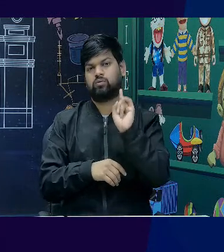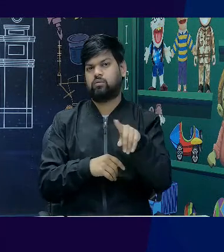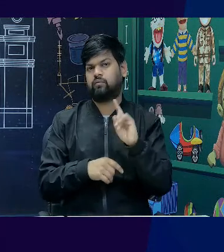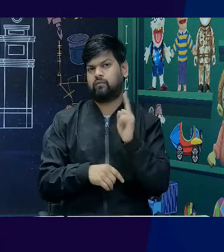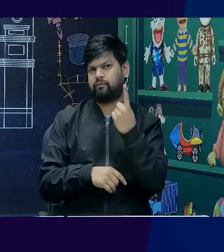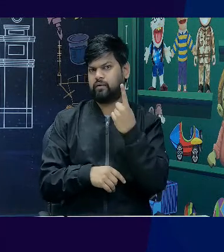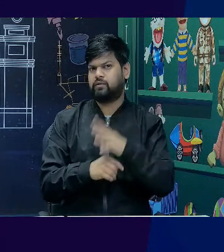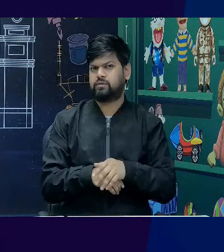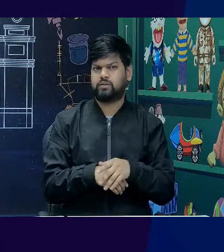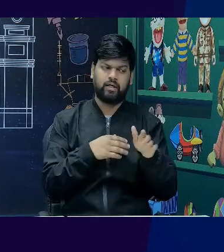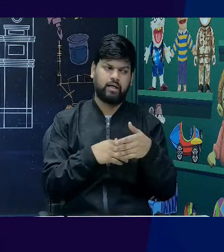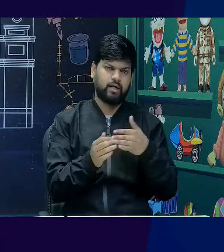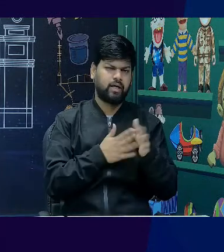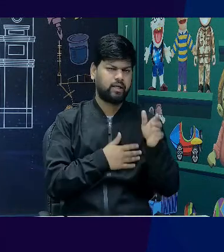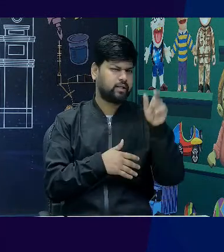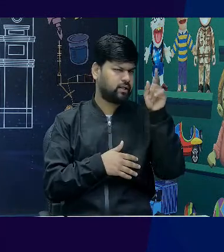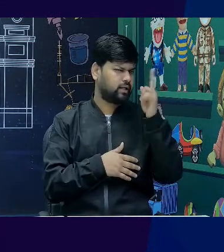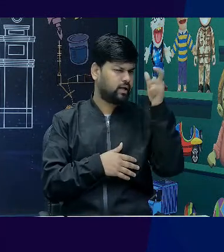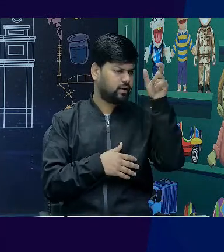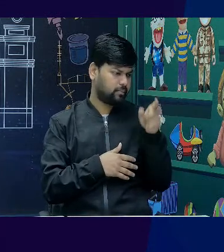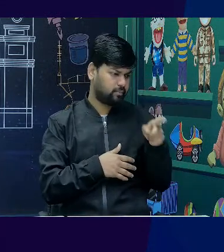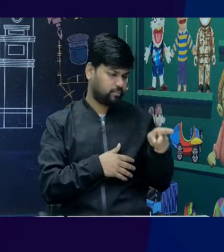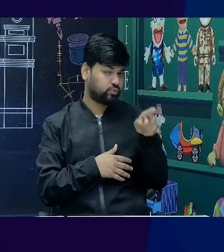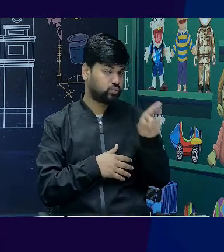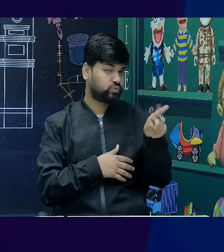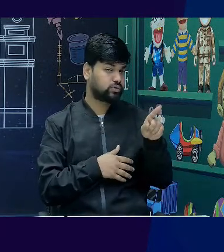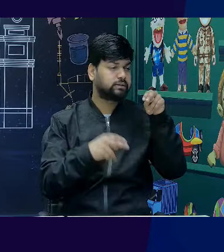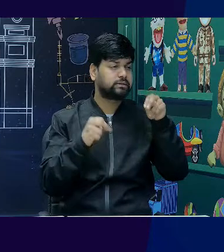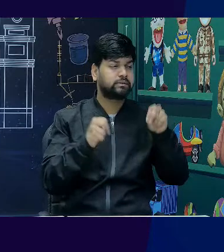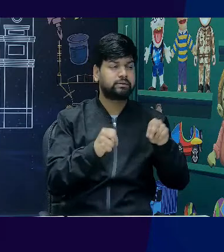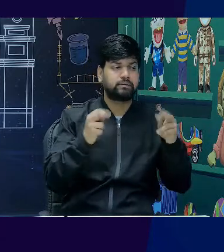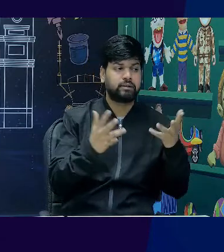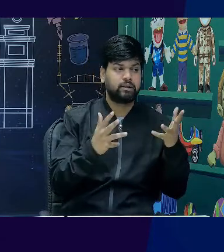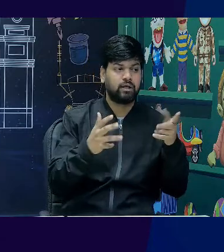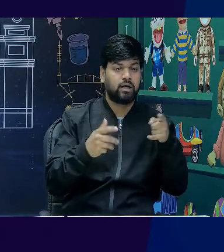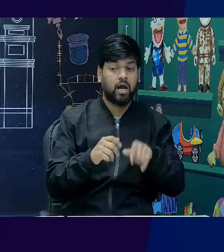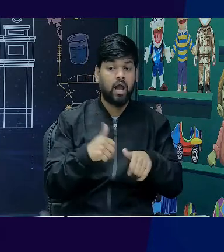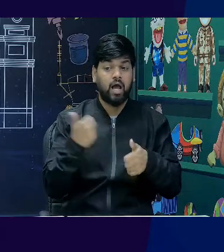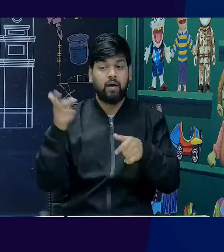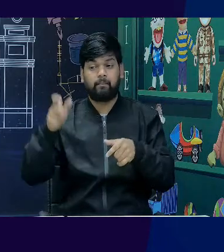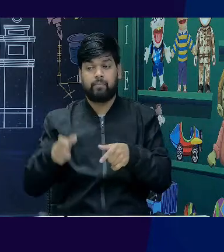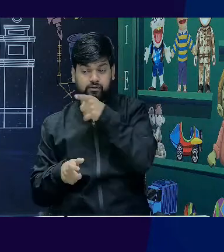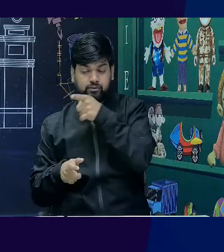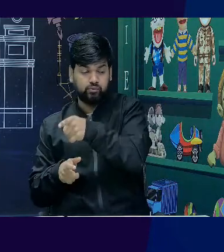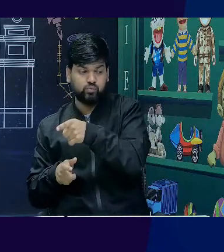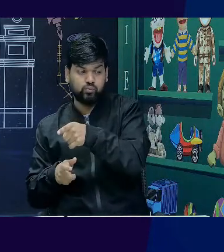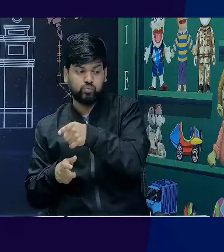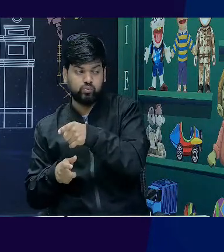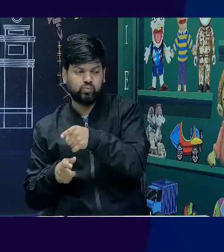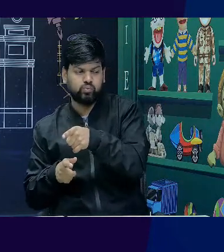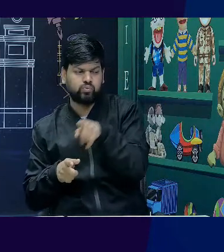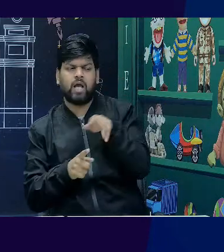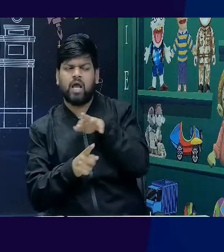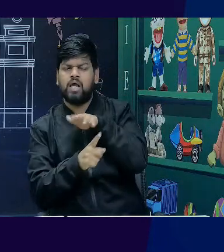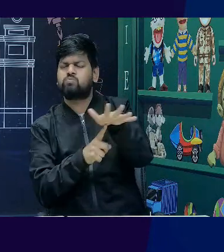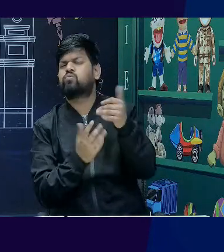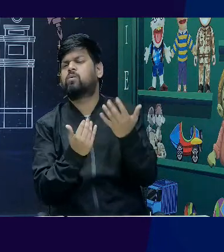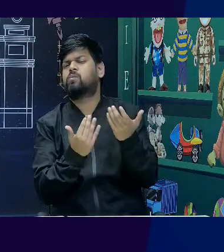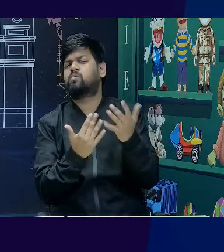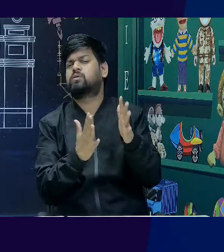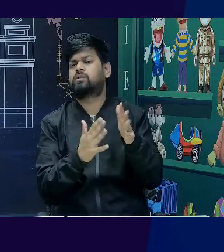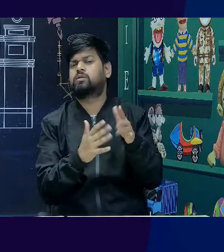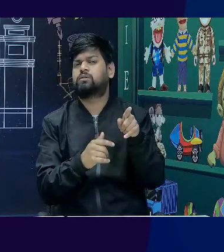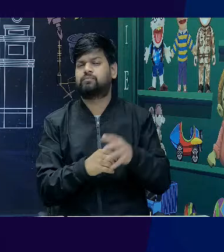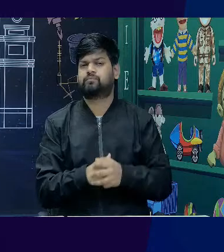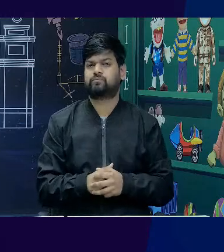नहीं करता है. एंड नॉन एक्सक्लूसिव, दैट मीन्स आप किसी को उसकी कंजम्पशन से हटा नहीं सकते हैं. Again,